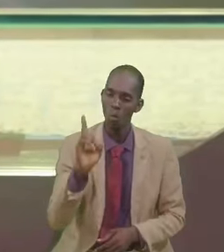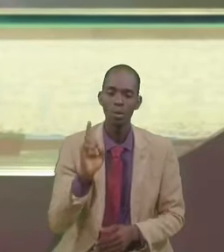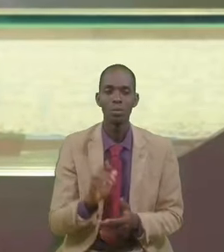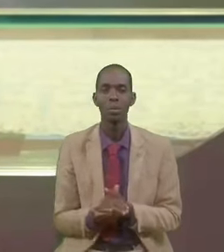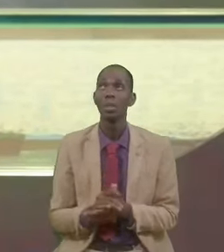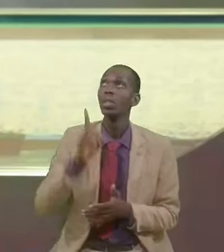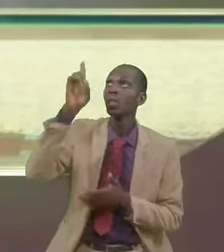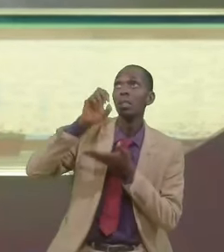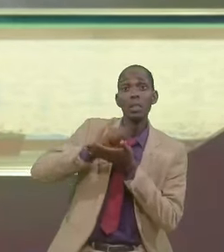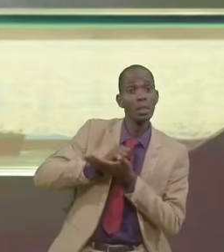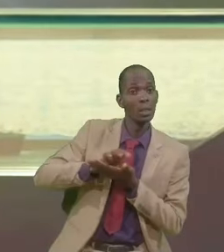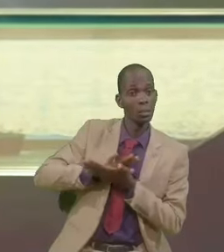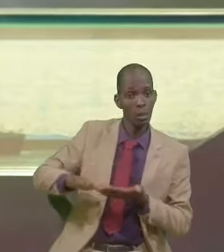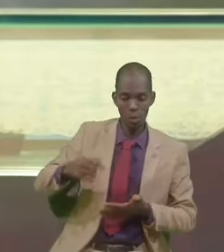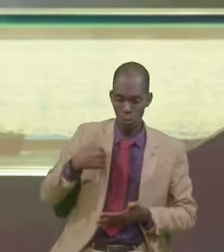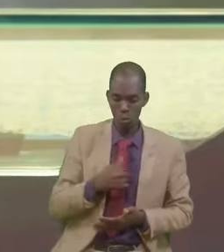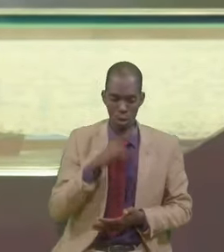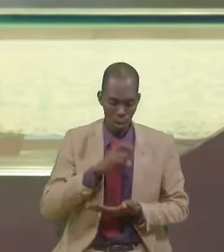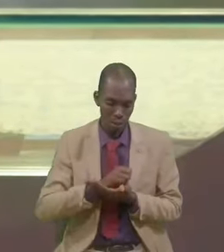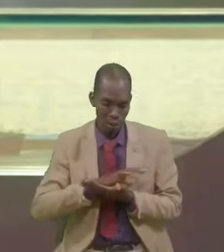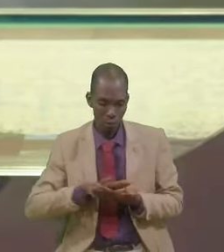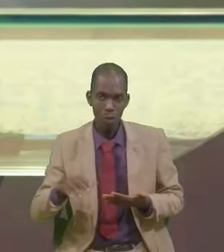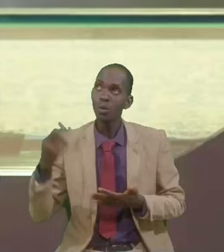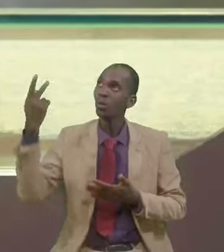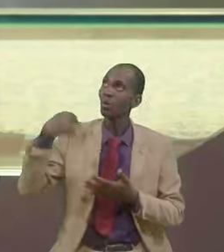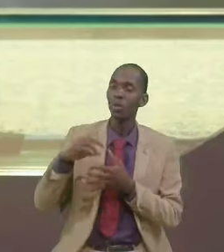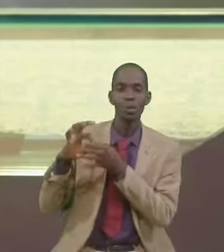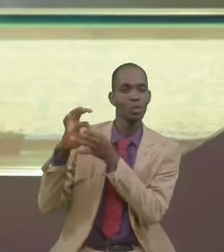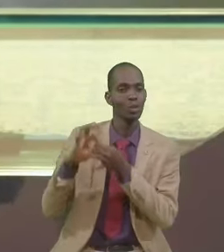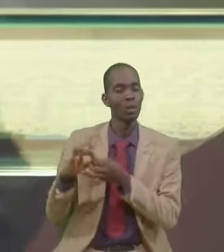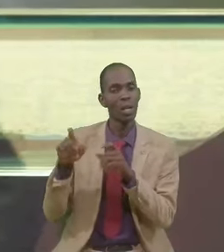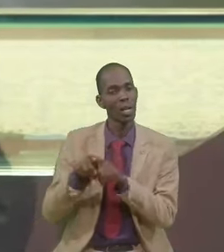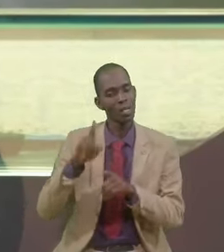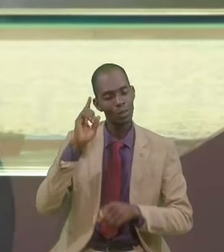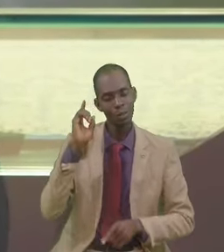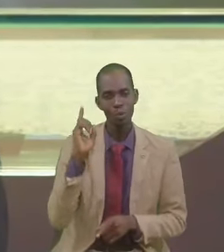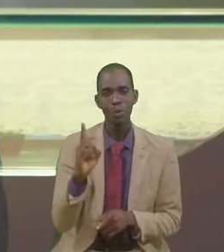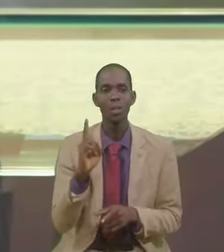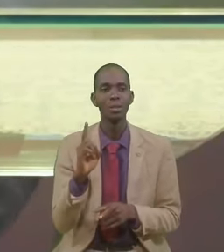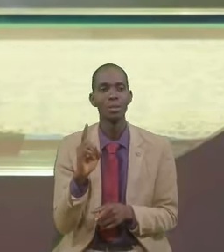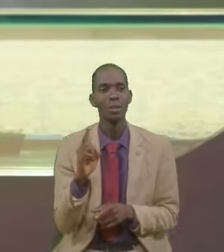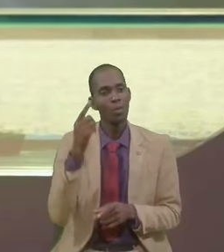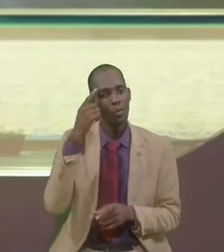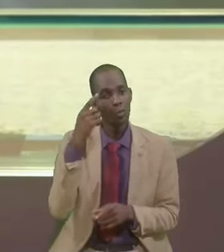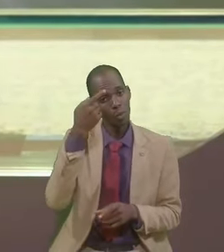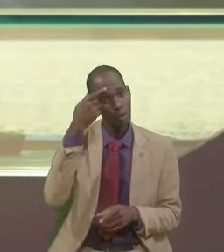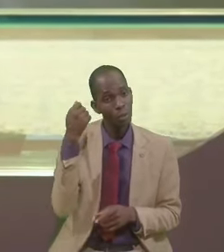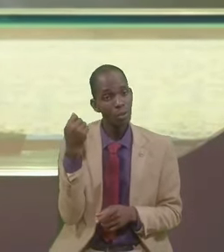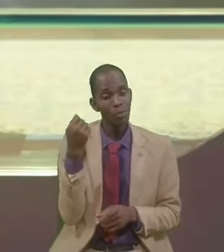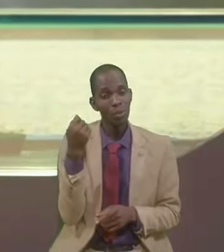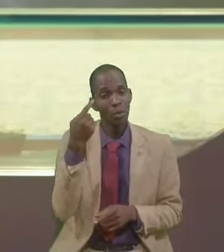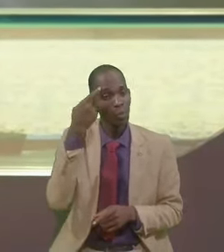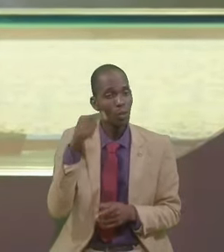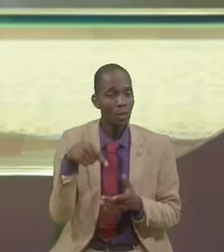Il sanctifie, nous sommes sanctifiés, nous sommes unis avec lui. C'est pourquoi ils sont issus d'un seul,